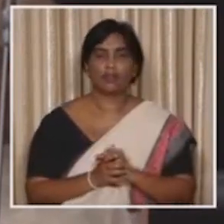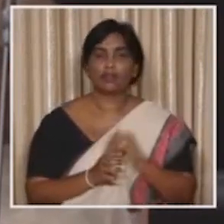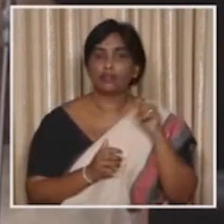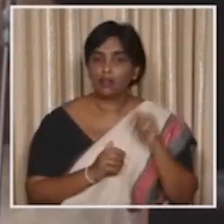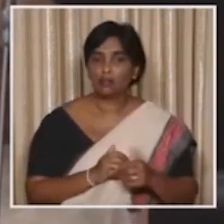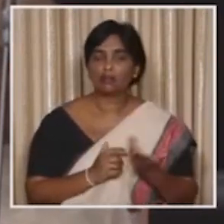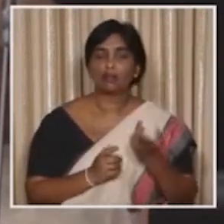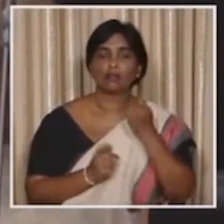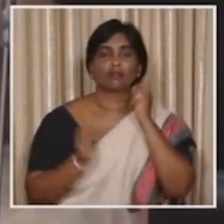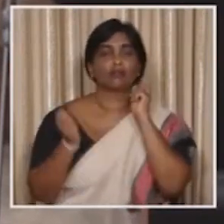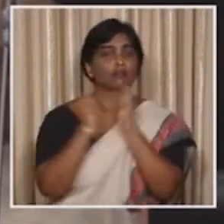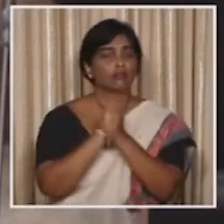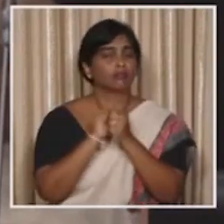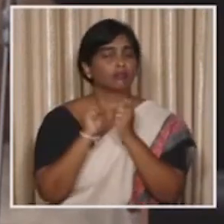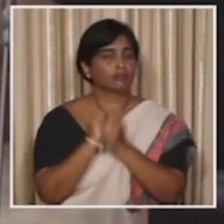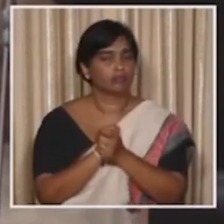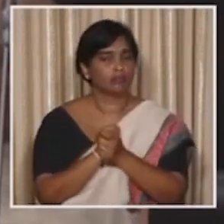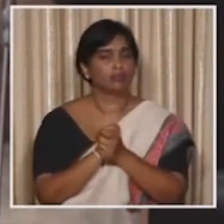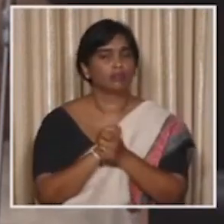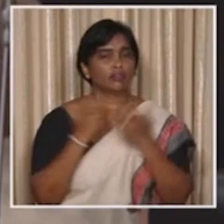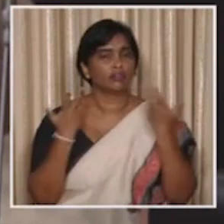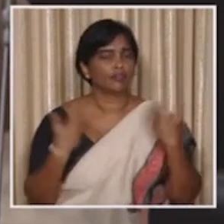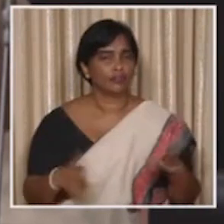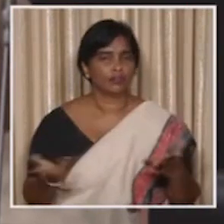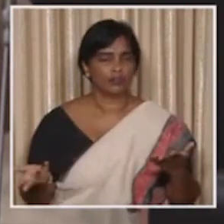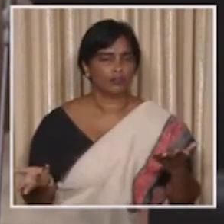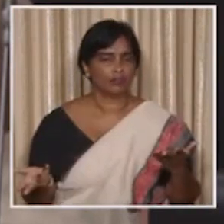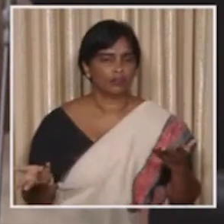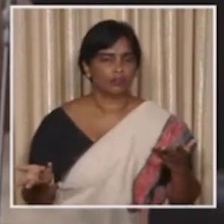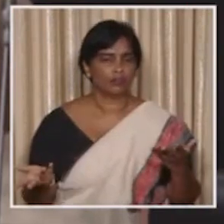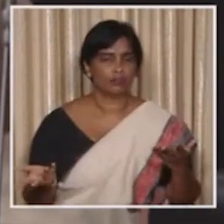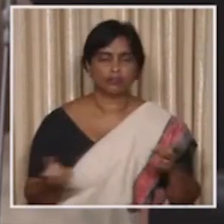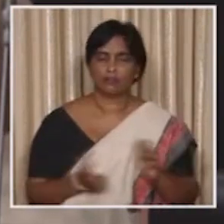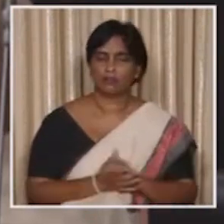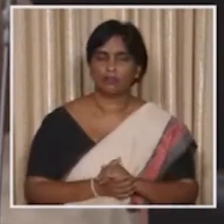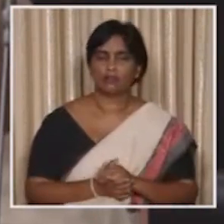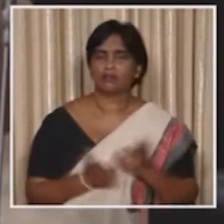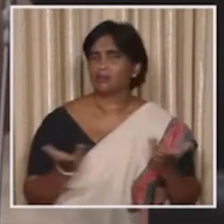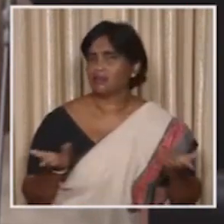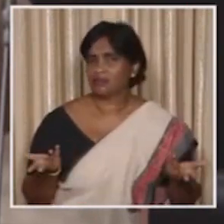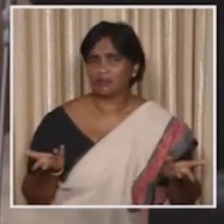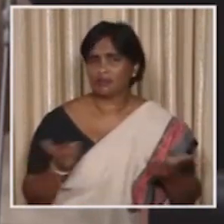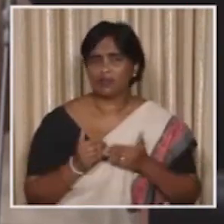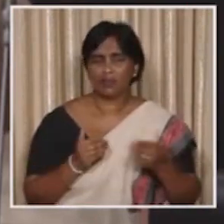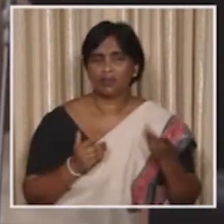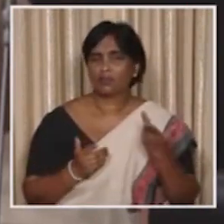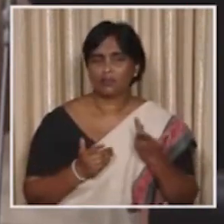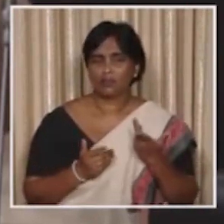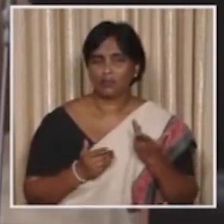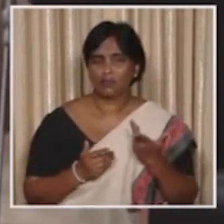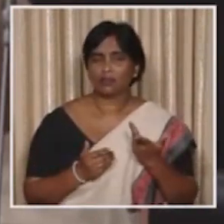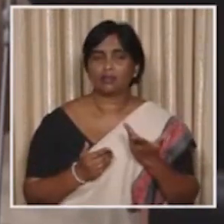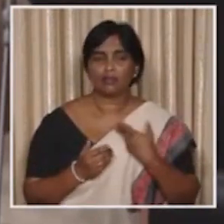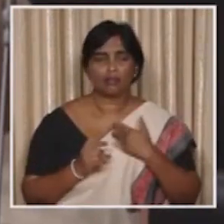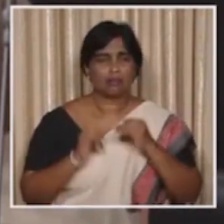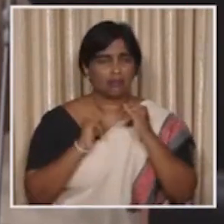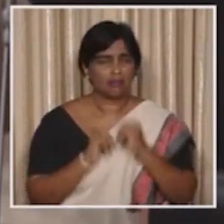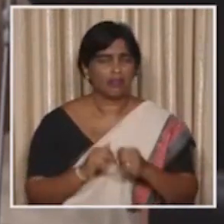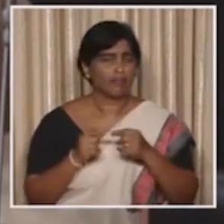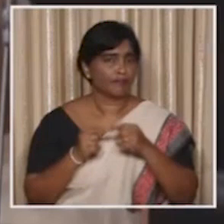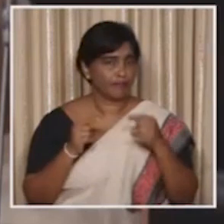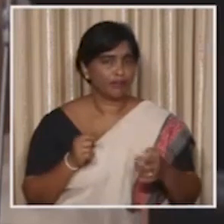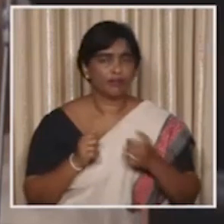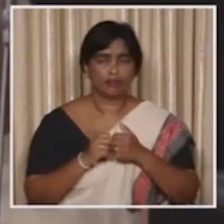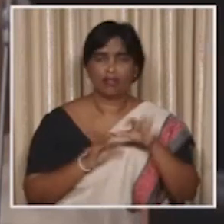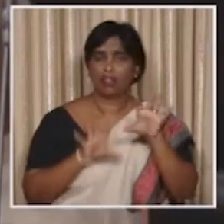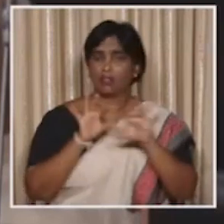මෙන්න සංශෝධන කරන්නක. ඒකත් දැන් ඉවරයි. මේ මොකද්ද මේ කරේ? ඒ අපි දූෂණයට විරුද්ධ නැ ඒවලේ